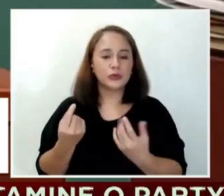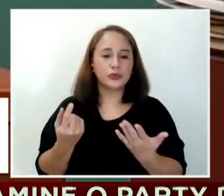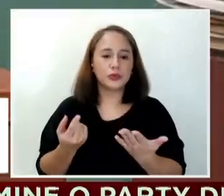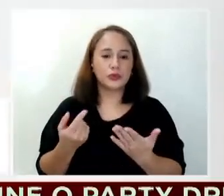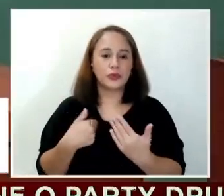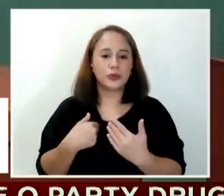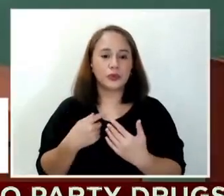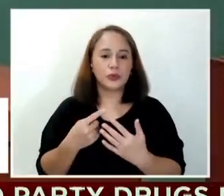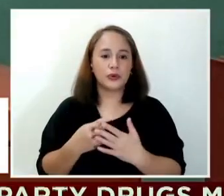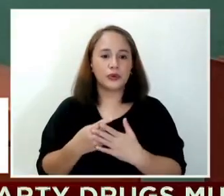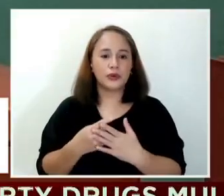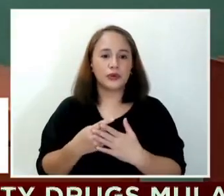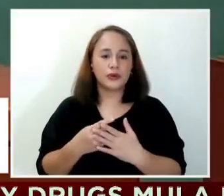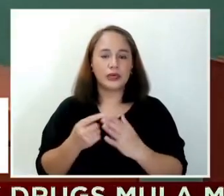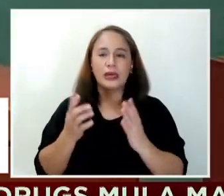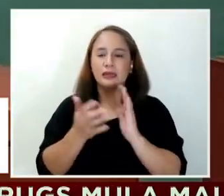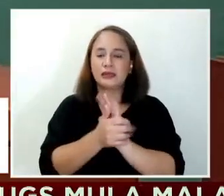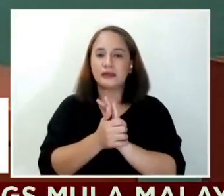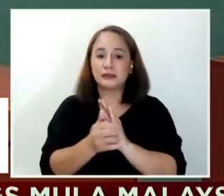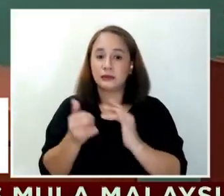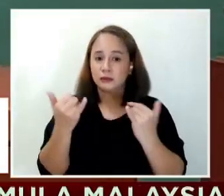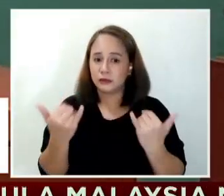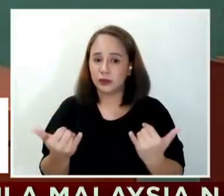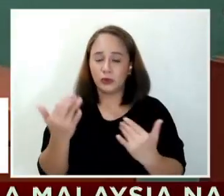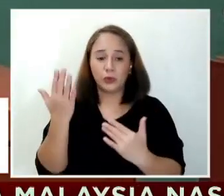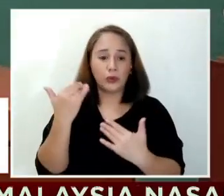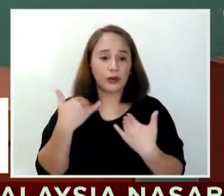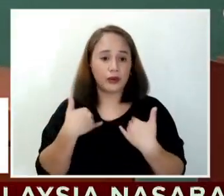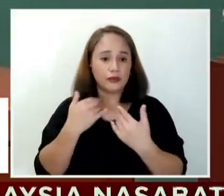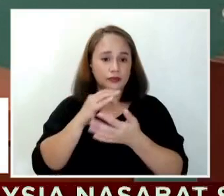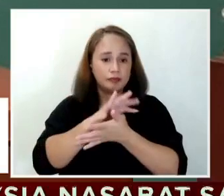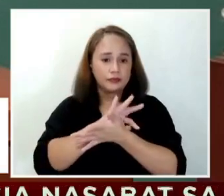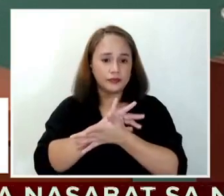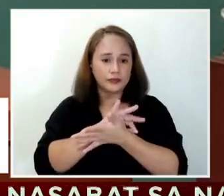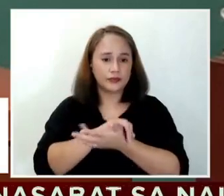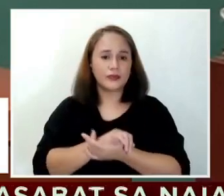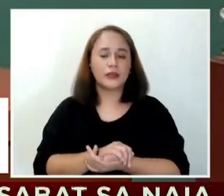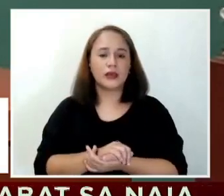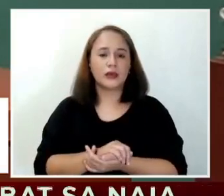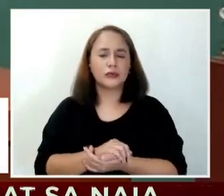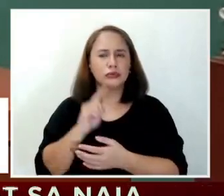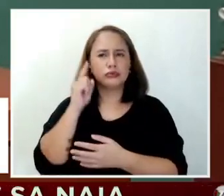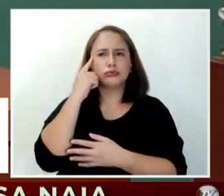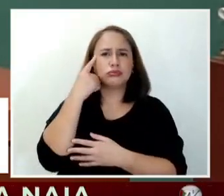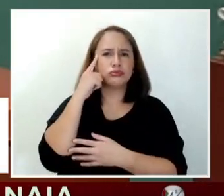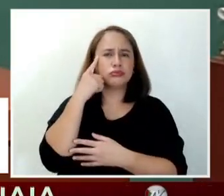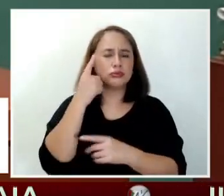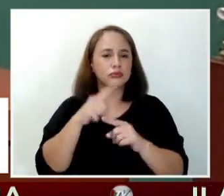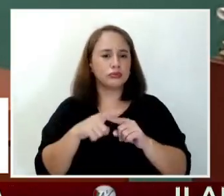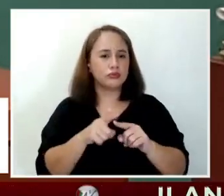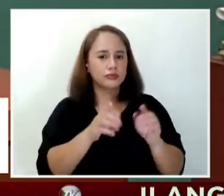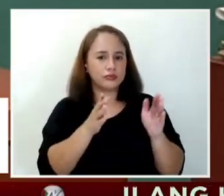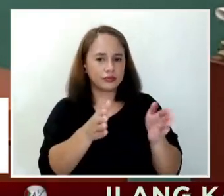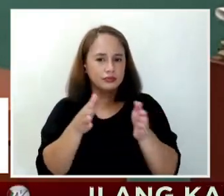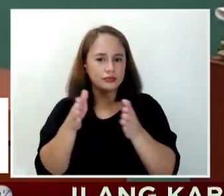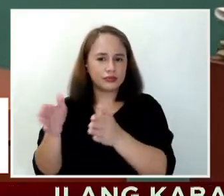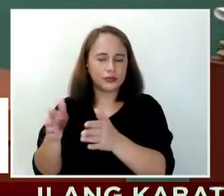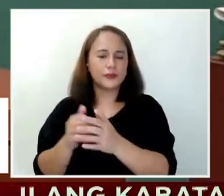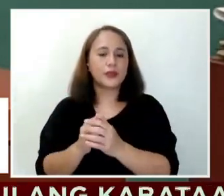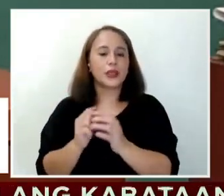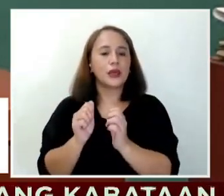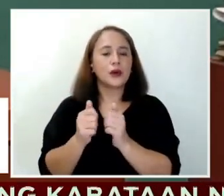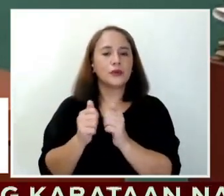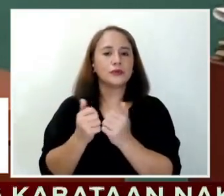nilang skill. Sa panahon ngayon dahil sa pandemic, mag-iisip tayo ng iba't ibang paraan kung paano